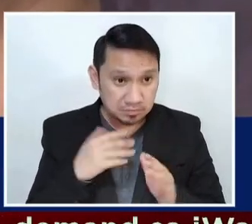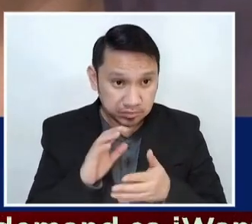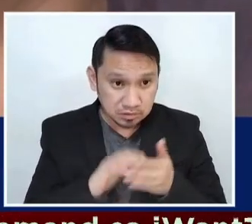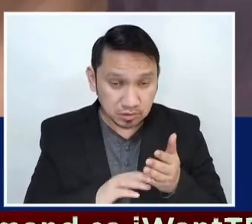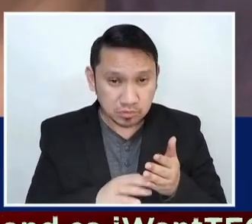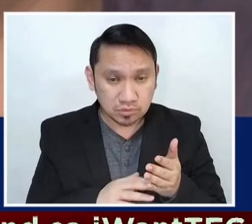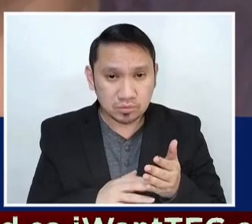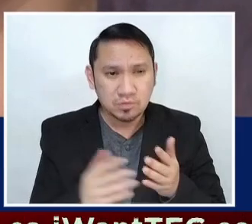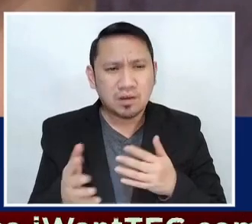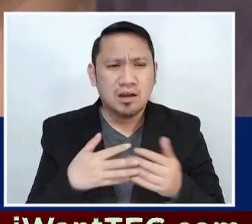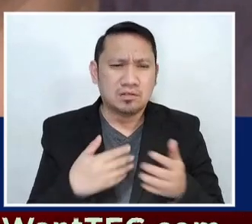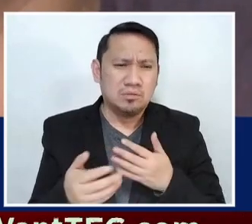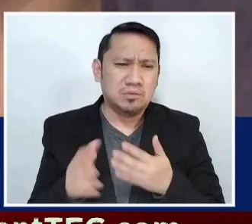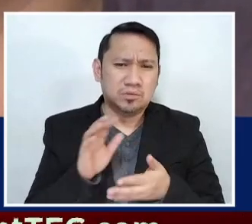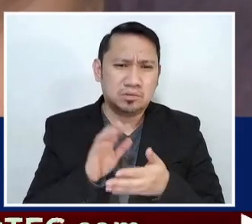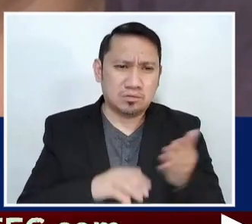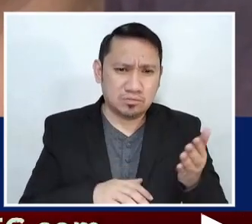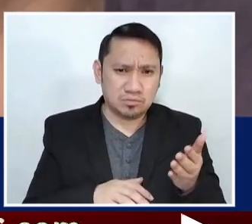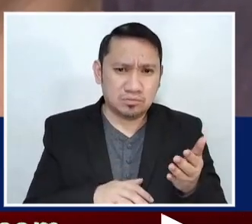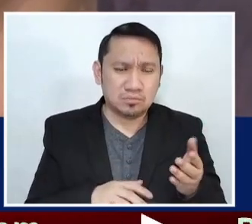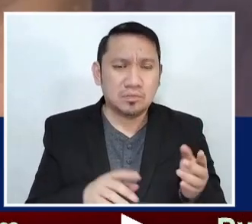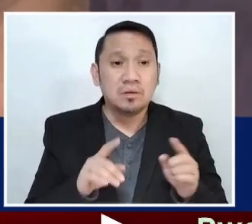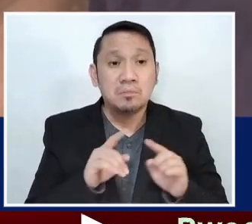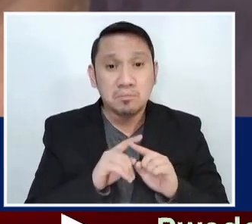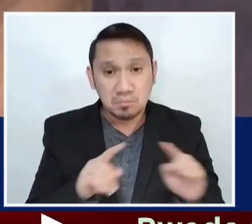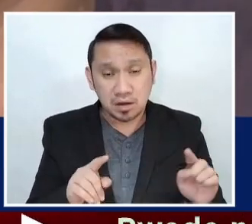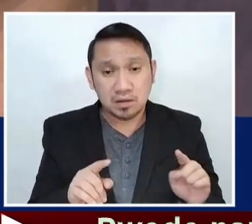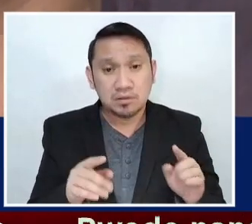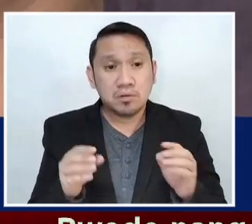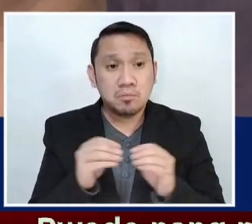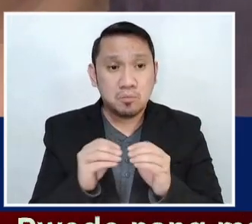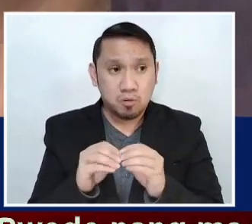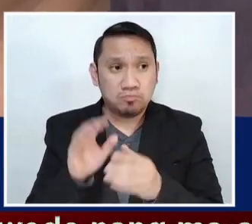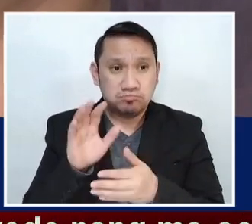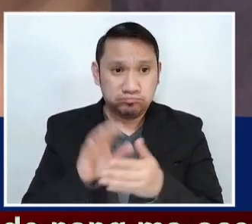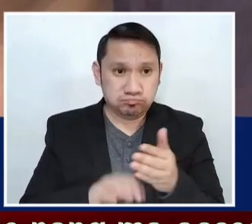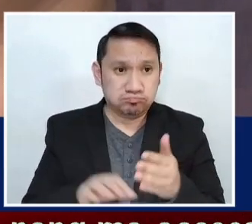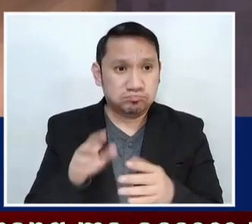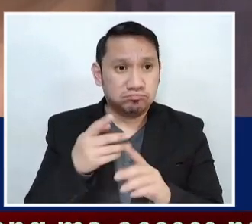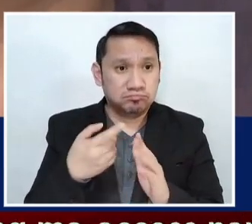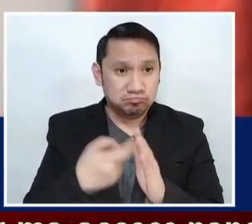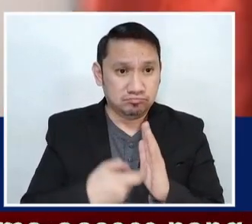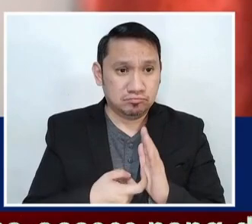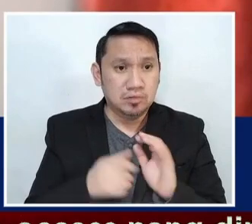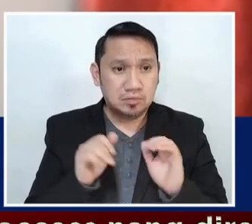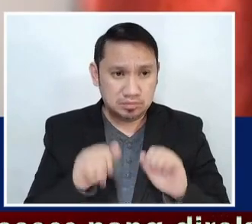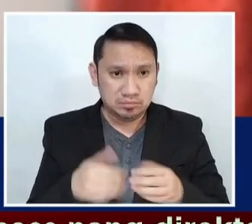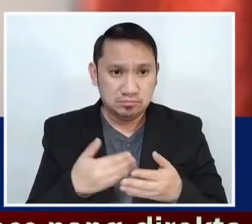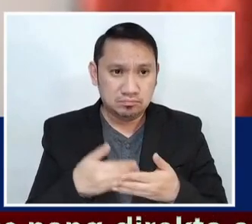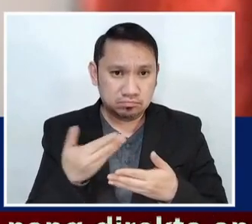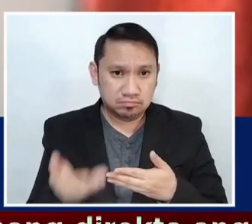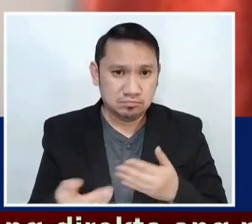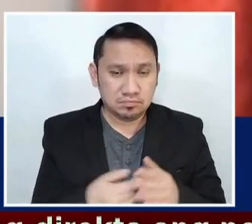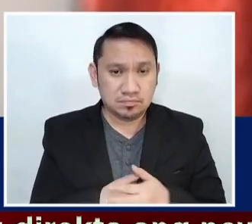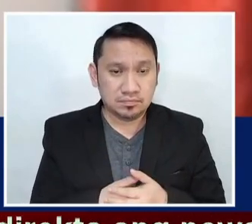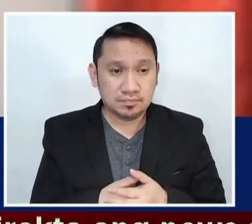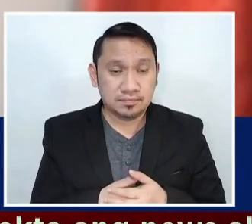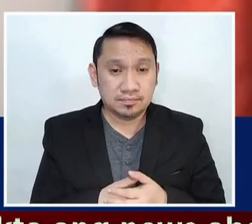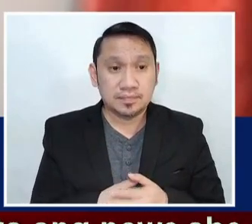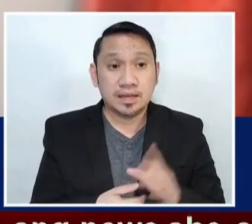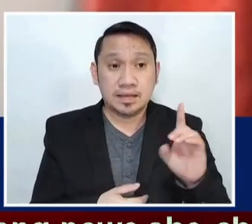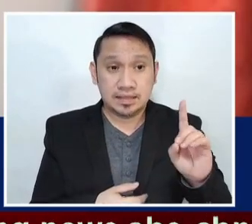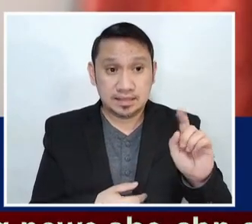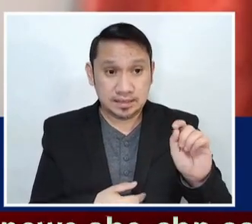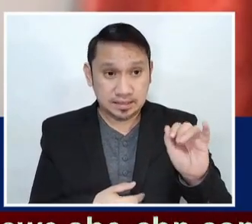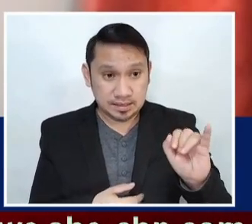Sabi ko kahit wala naman sana kaming discount, kung mas mababa sana yung presyo, afford ng lahat. Nagpaalala naman ang DTI